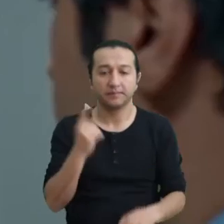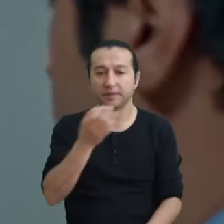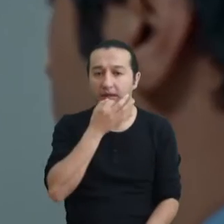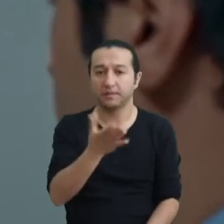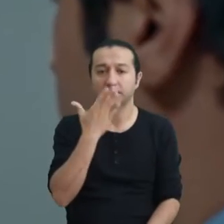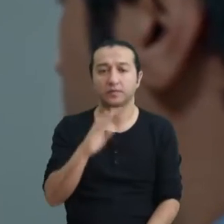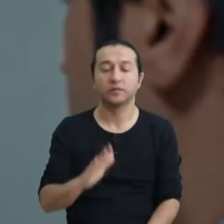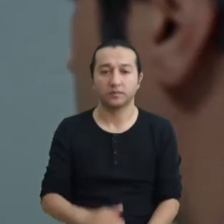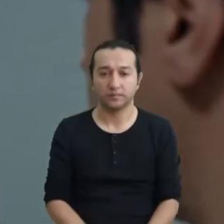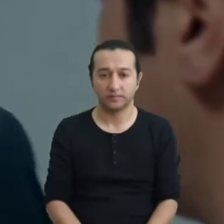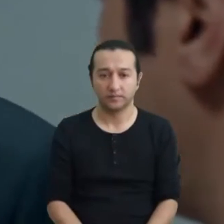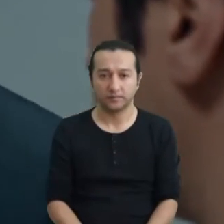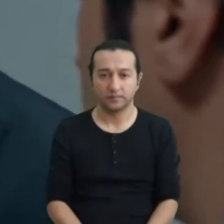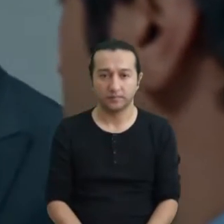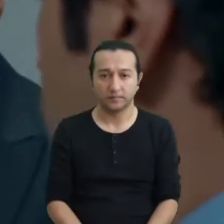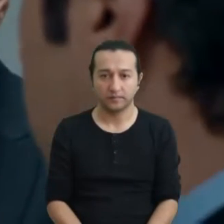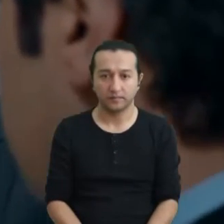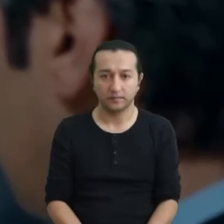yok.